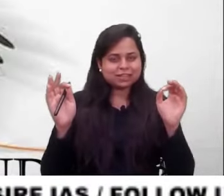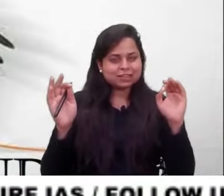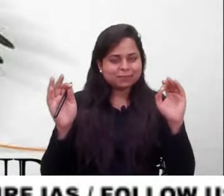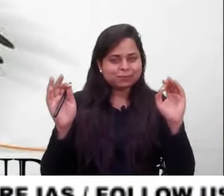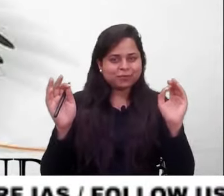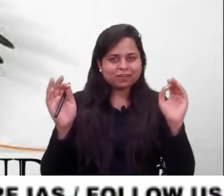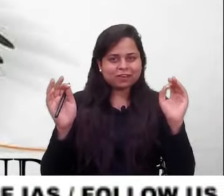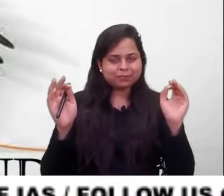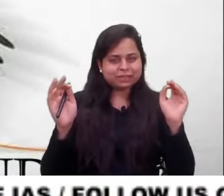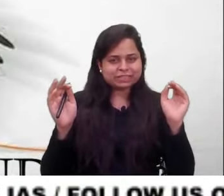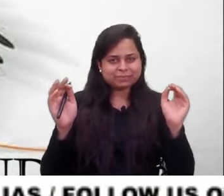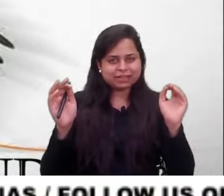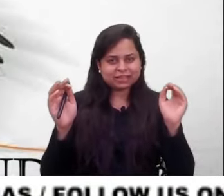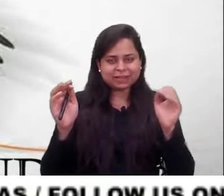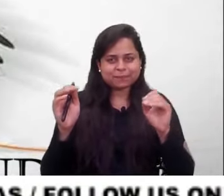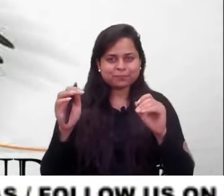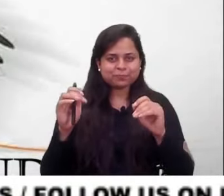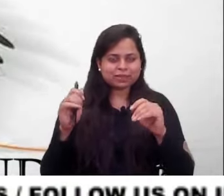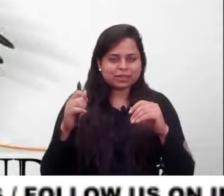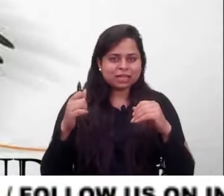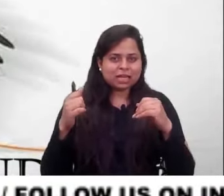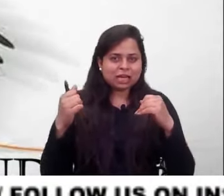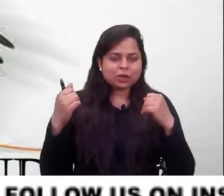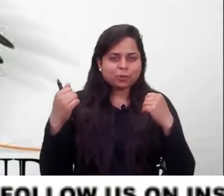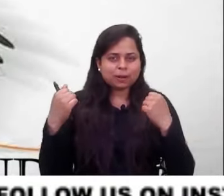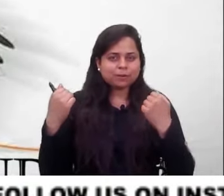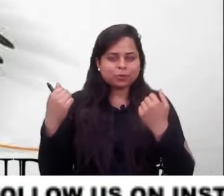ताकि आपको स्वप्न दोष